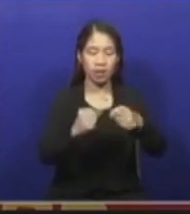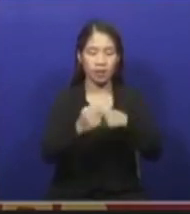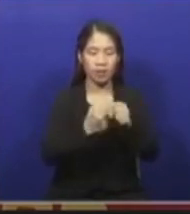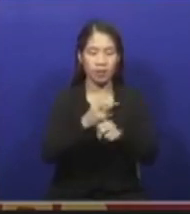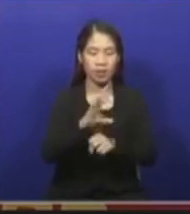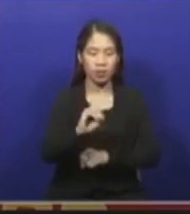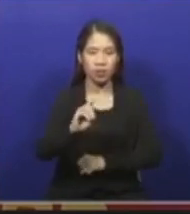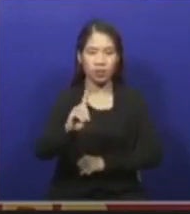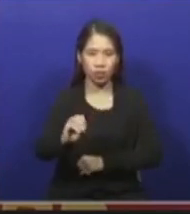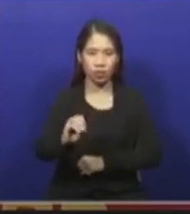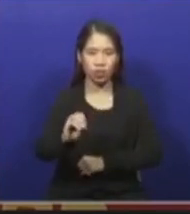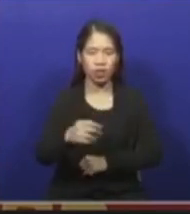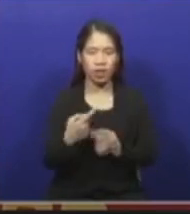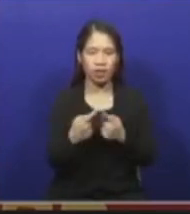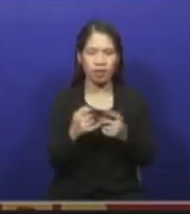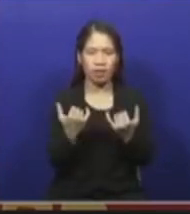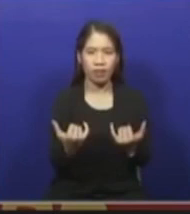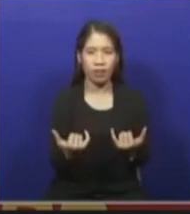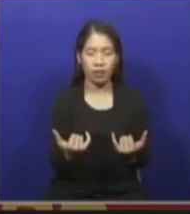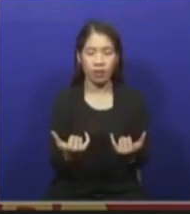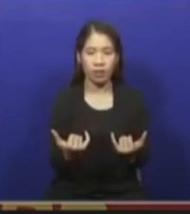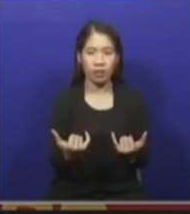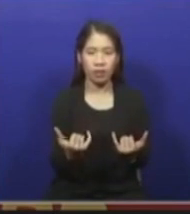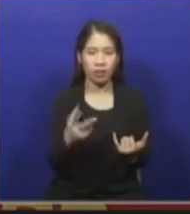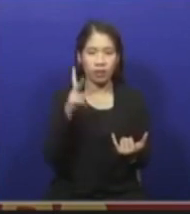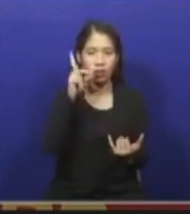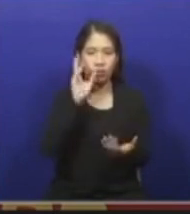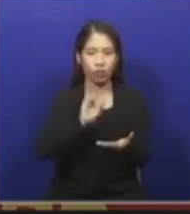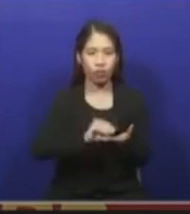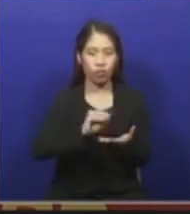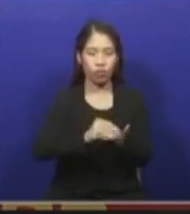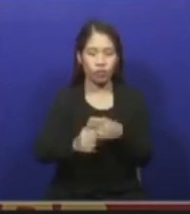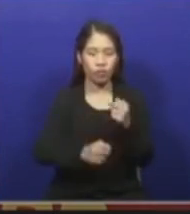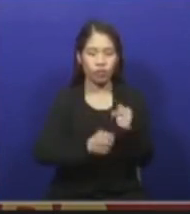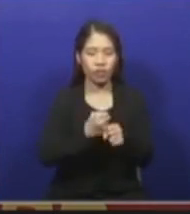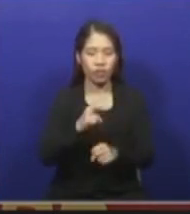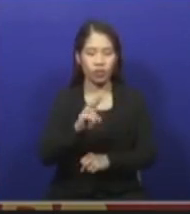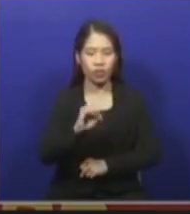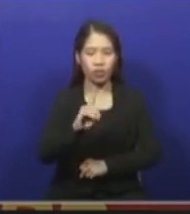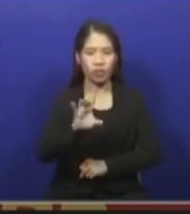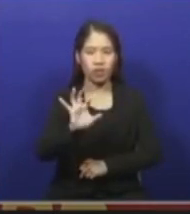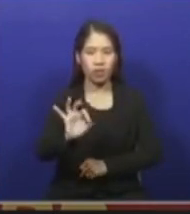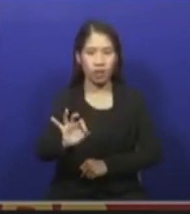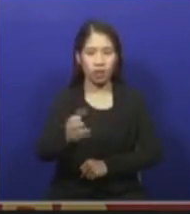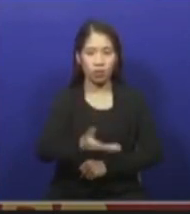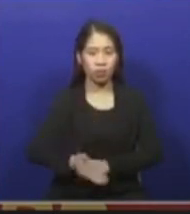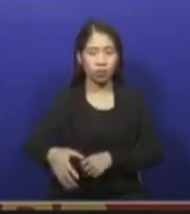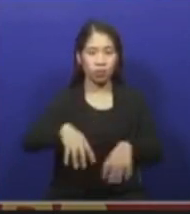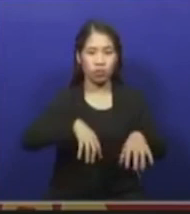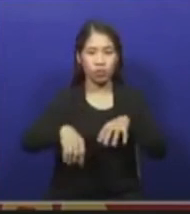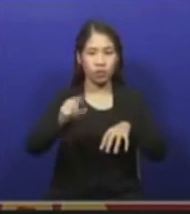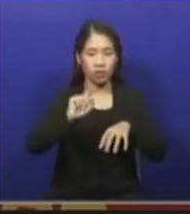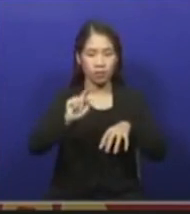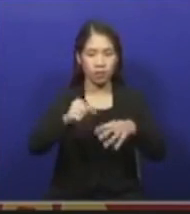นีเซียในเวลานั้นแต่ณตอนนี้ครับท่านประธานจากข้อมูลล่าสุดในปี2019พวกเราถูกจัดอันดับให้ตก